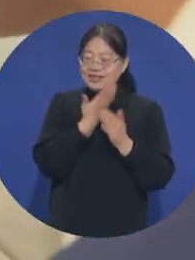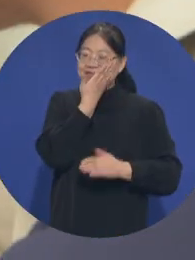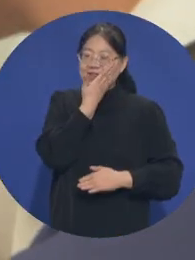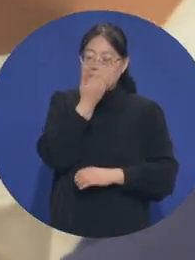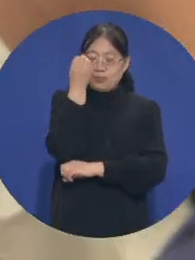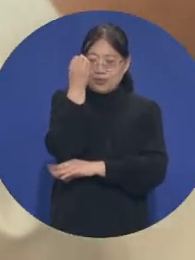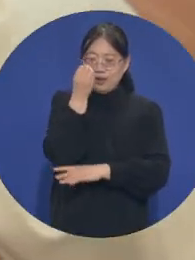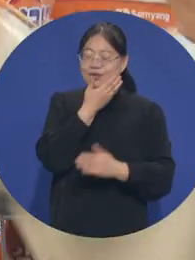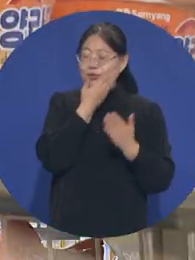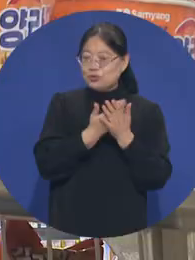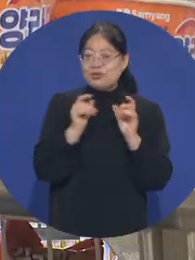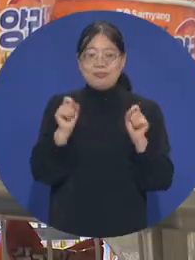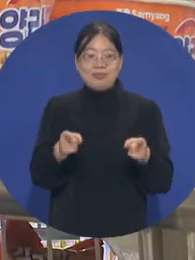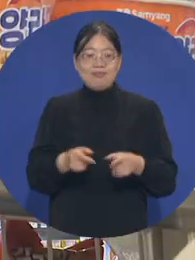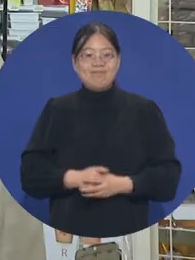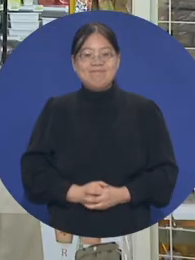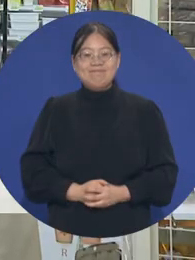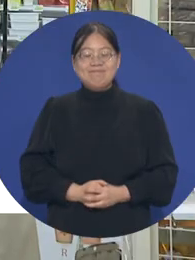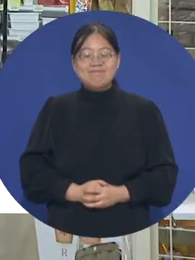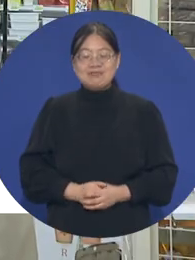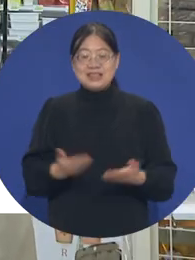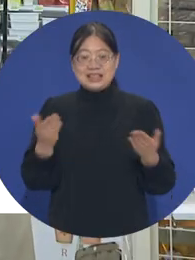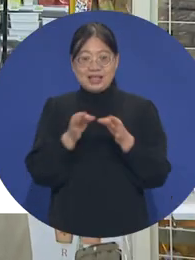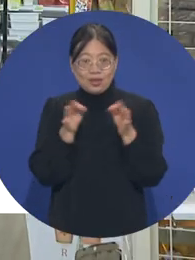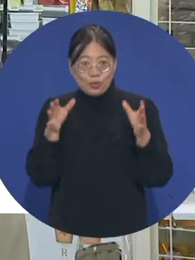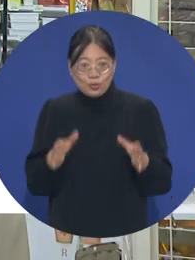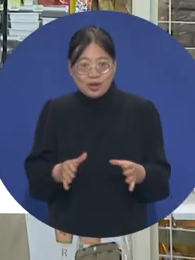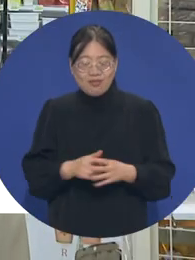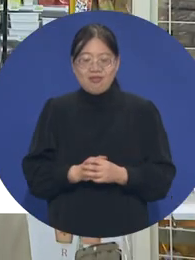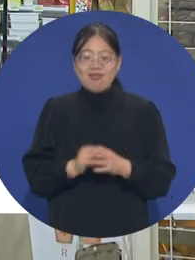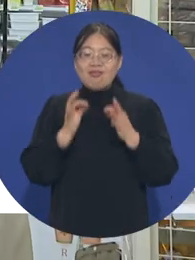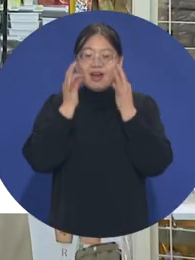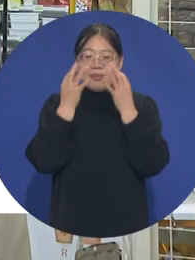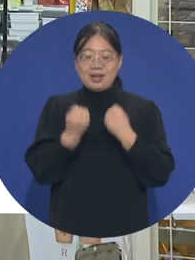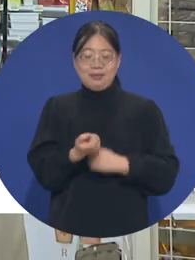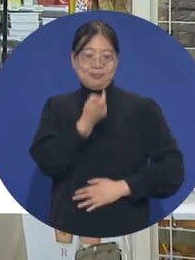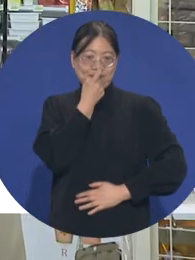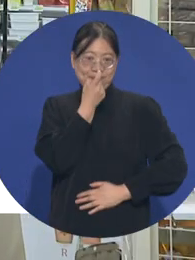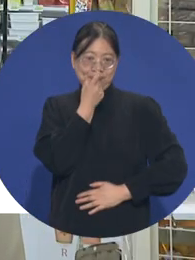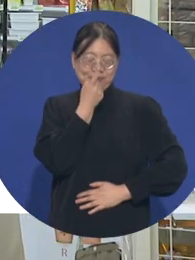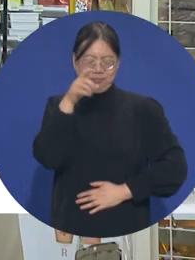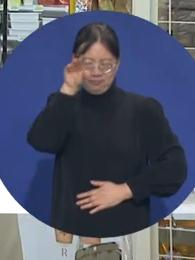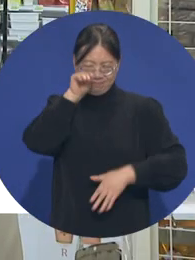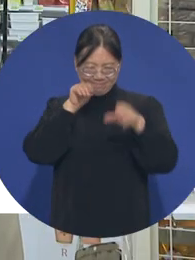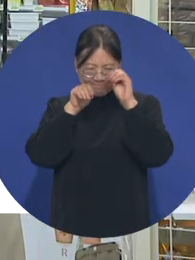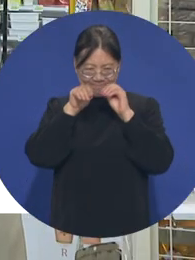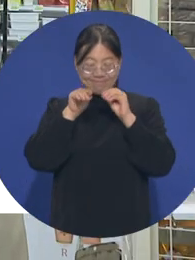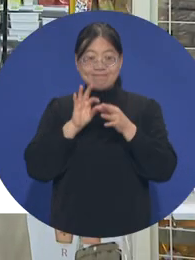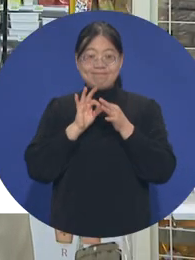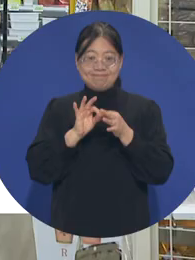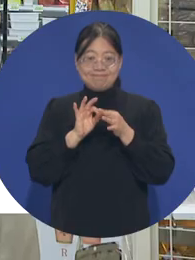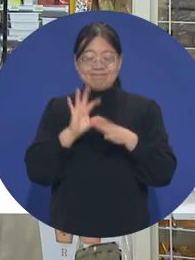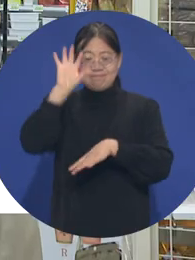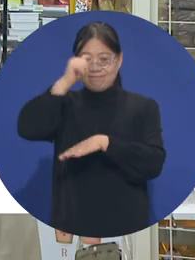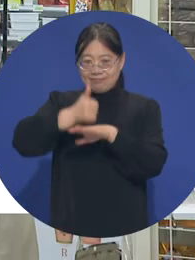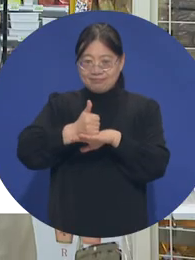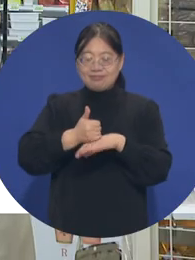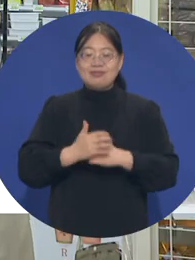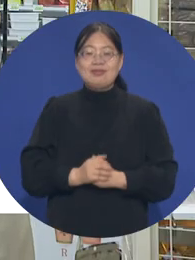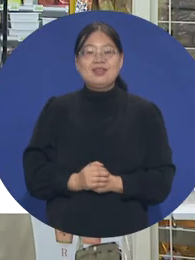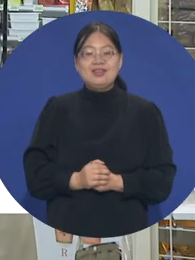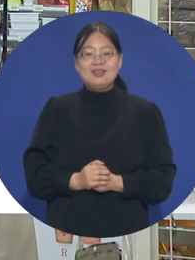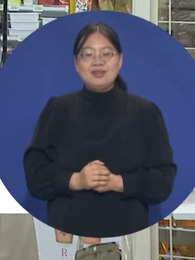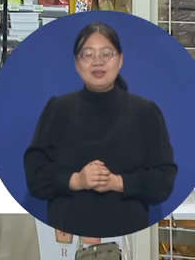되는 소중한 기회입니다. 하는 동안 최대한 많이 배우고 많은 경험을 해서